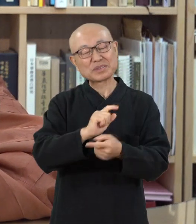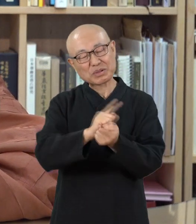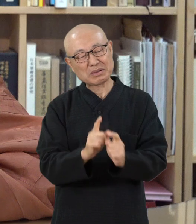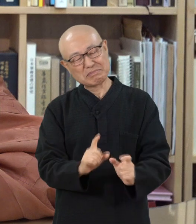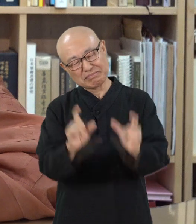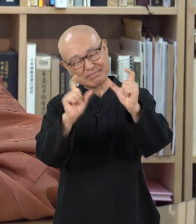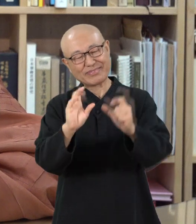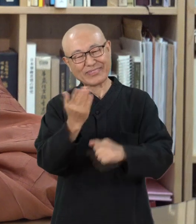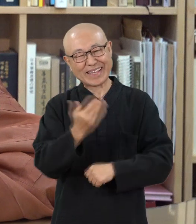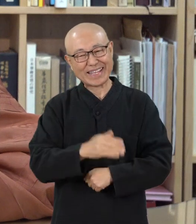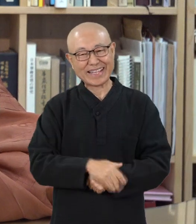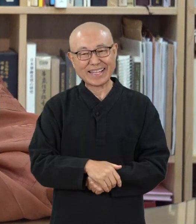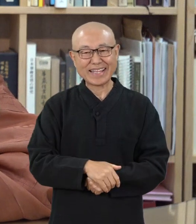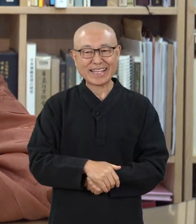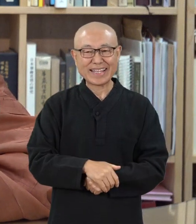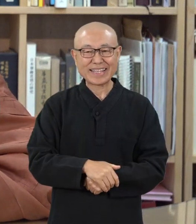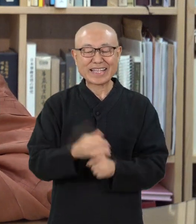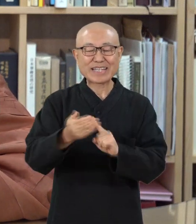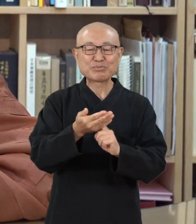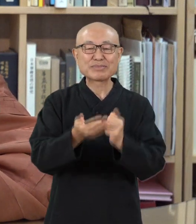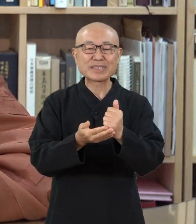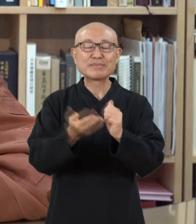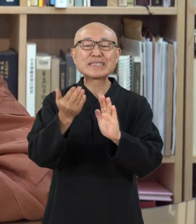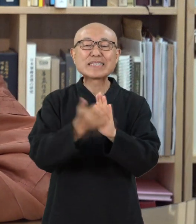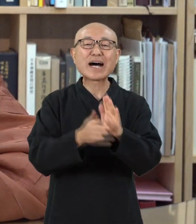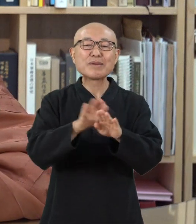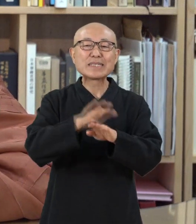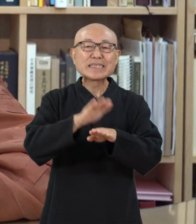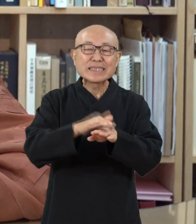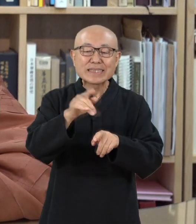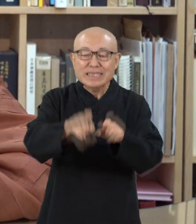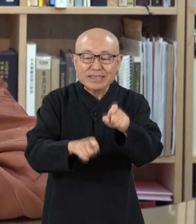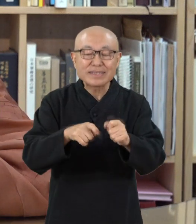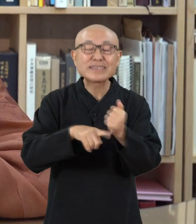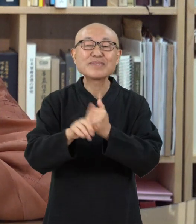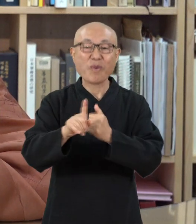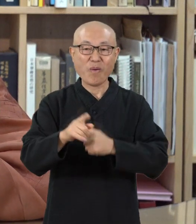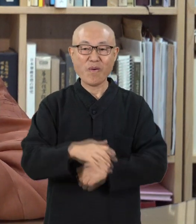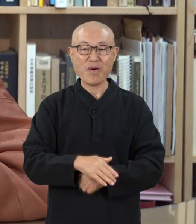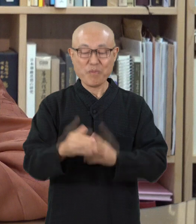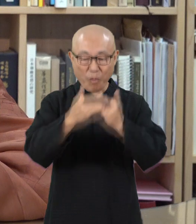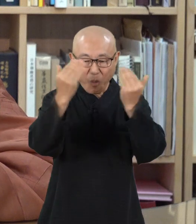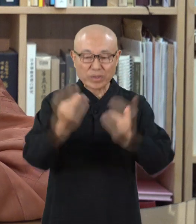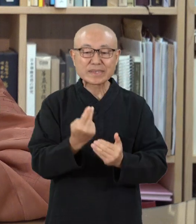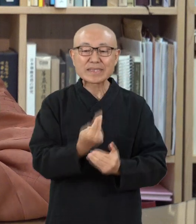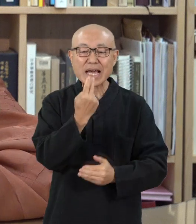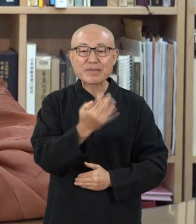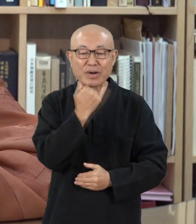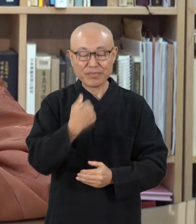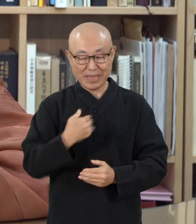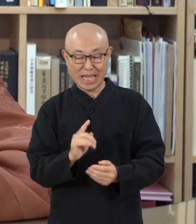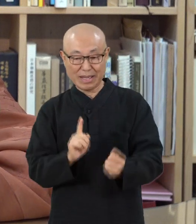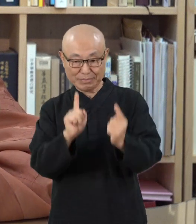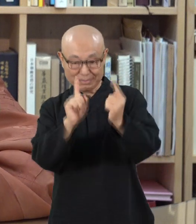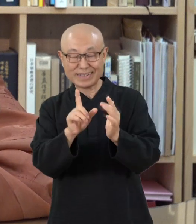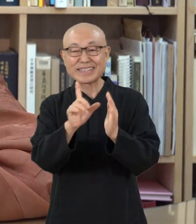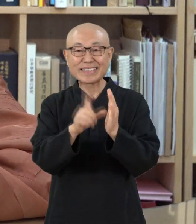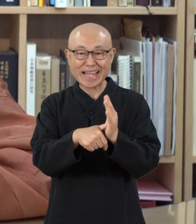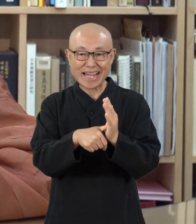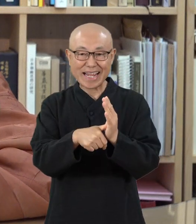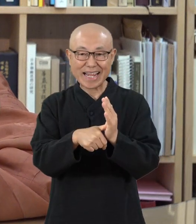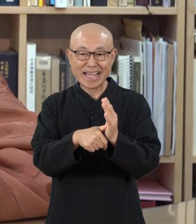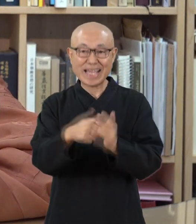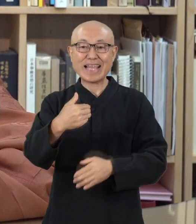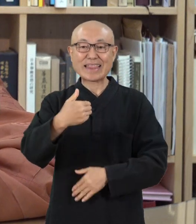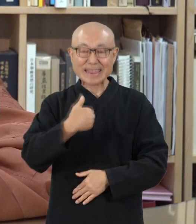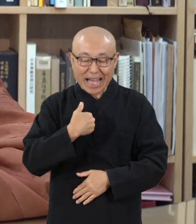되거든요. 근데 부처님께서 자비 실천이라고 하는 것은 모든 생명과 내가 상대하고 있을 때